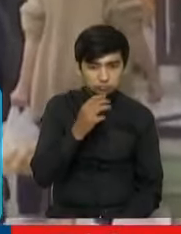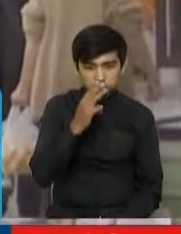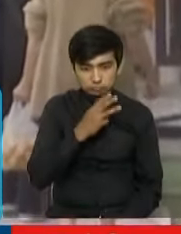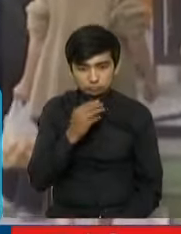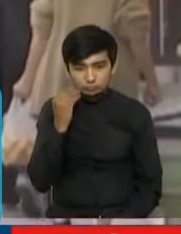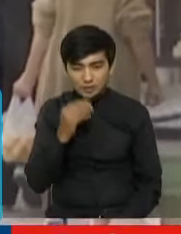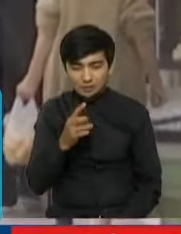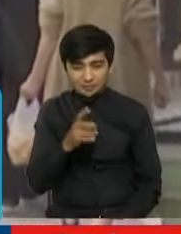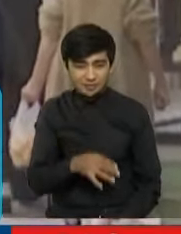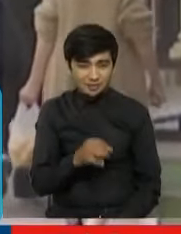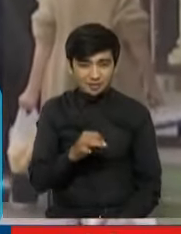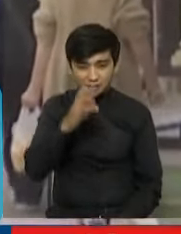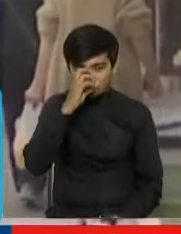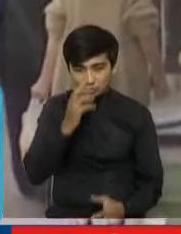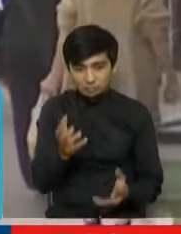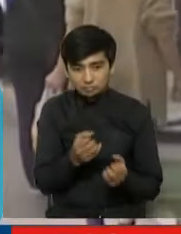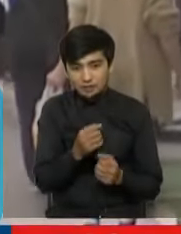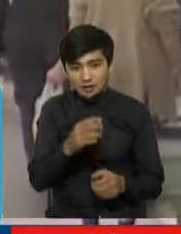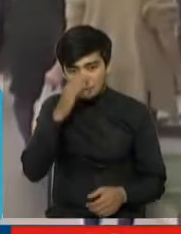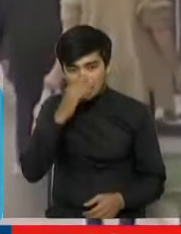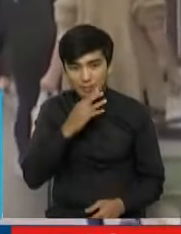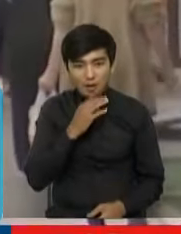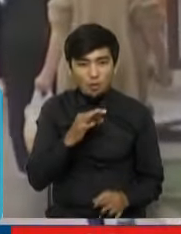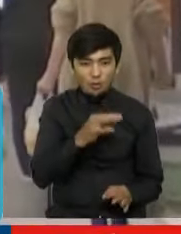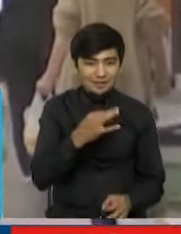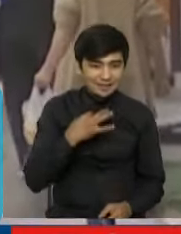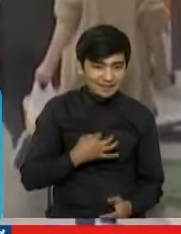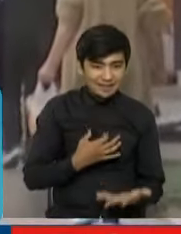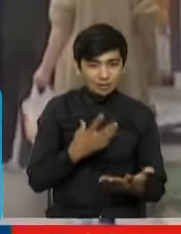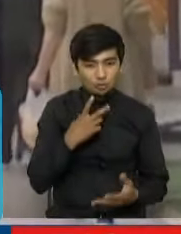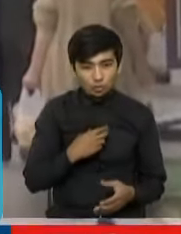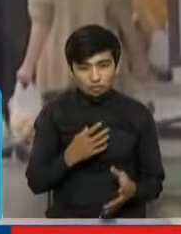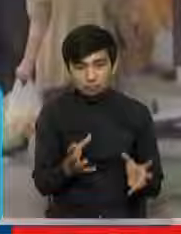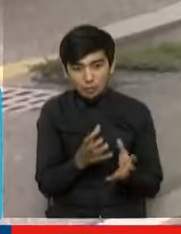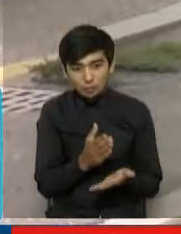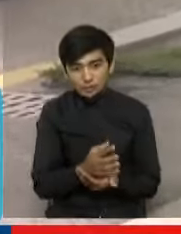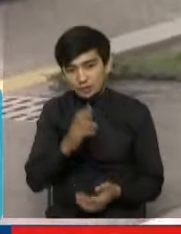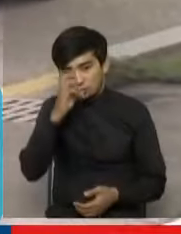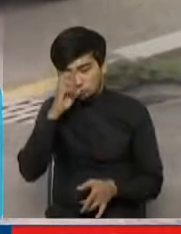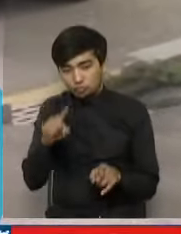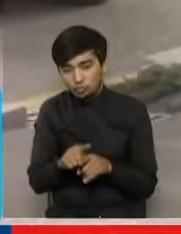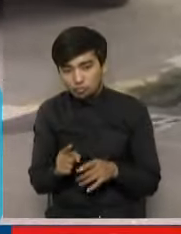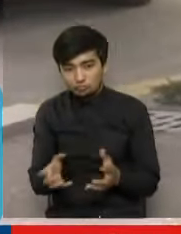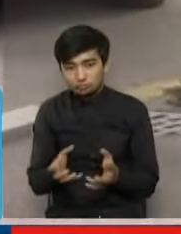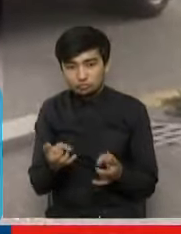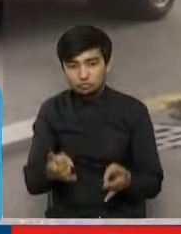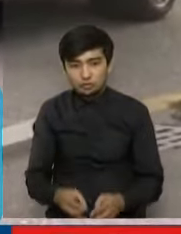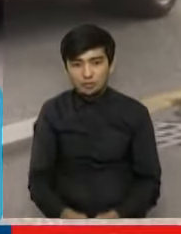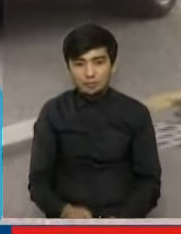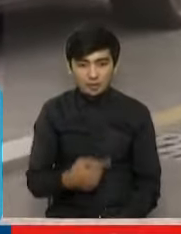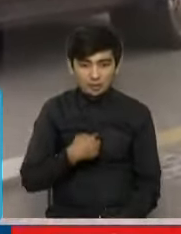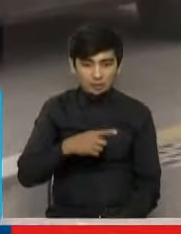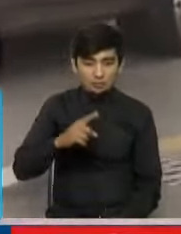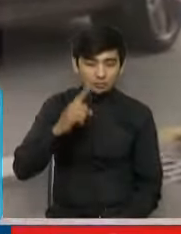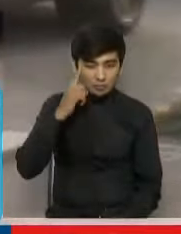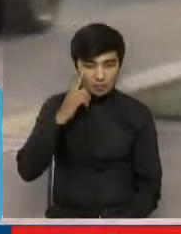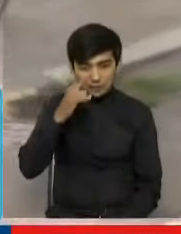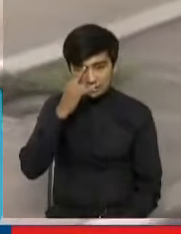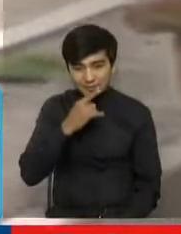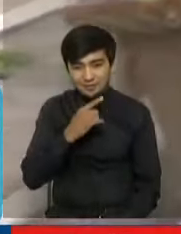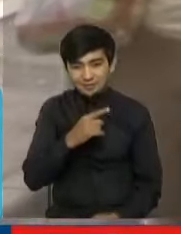должно заботиться о гражданах. Как папа заботится о сыне или о дочери, так же государство должно заботиться. Қазақстанның азаматтарын мемлекет өзі қамтамасыз ету керек қой, бірақ